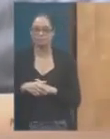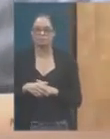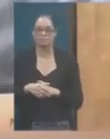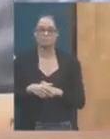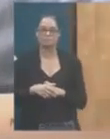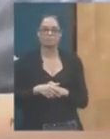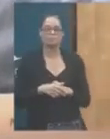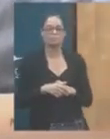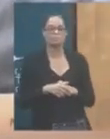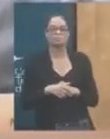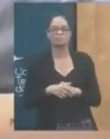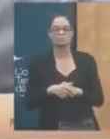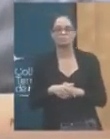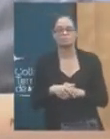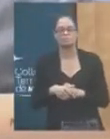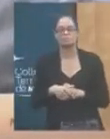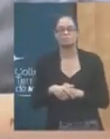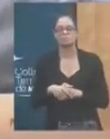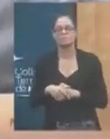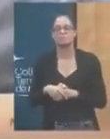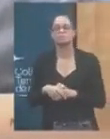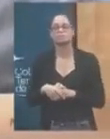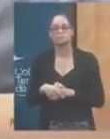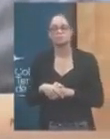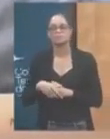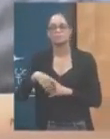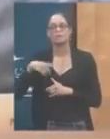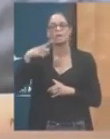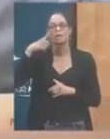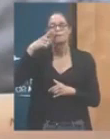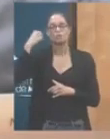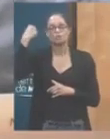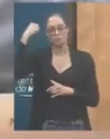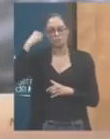à ce titre-là. Non. Monsieur le Président,